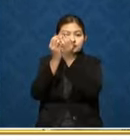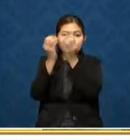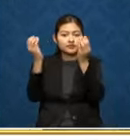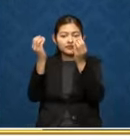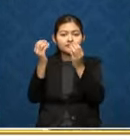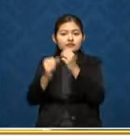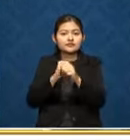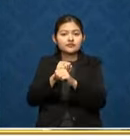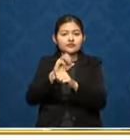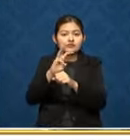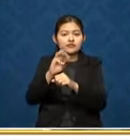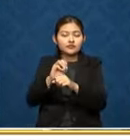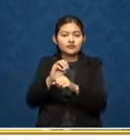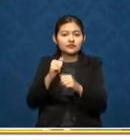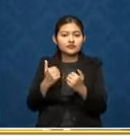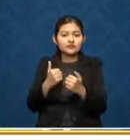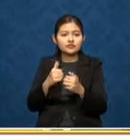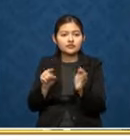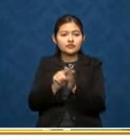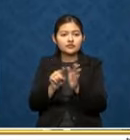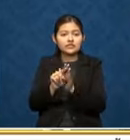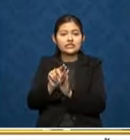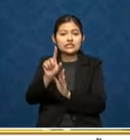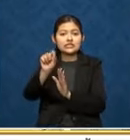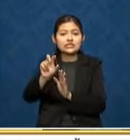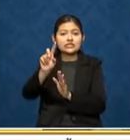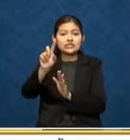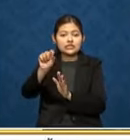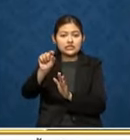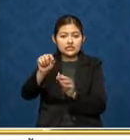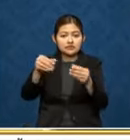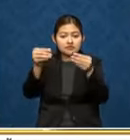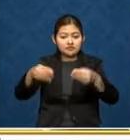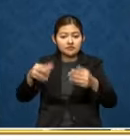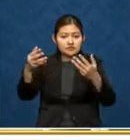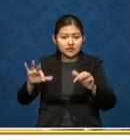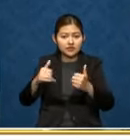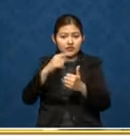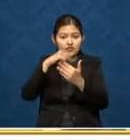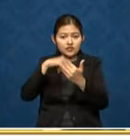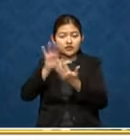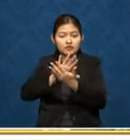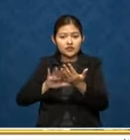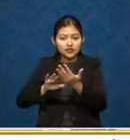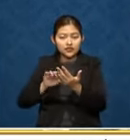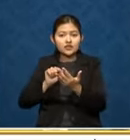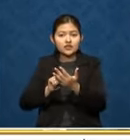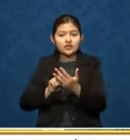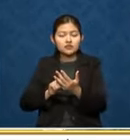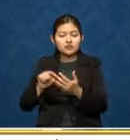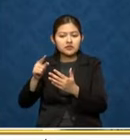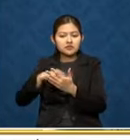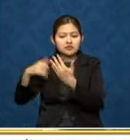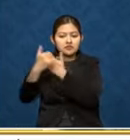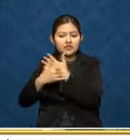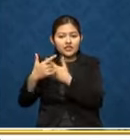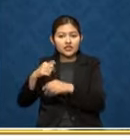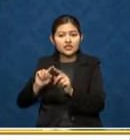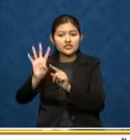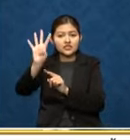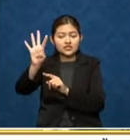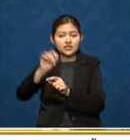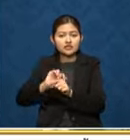ปัจจุบันเป็นรัฐธรรมนูญฉบับที่ 20แล้วนะครับของประเทศไทยประเทศไทยเราเป็นประเทศที่ 4ที่มีจำนวน